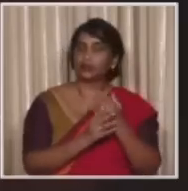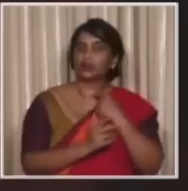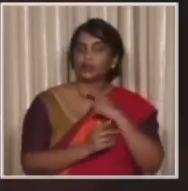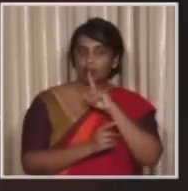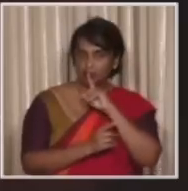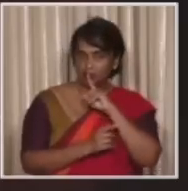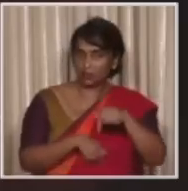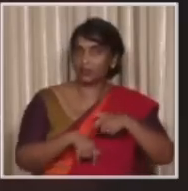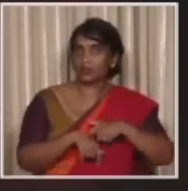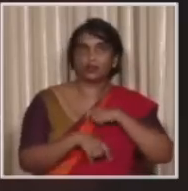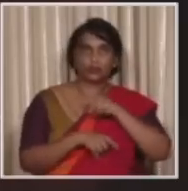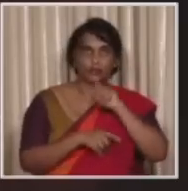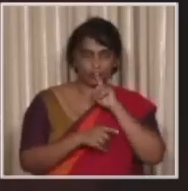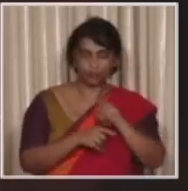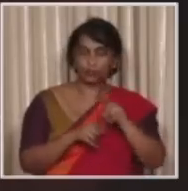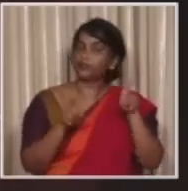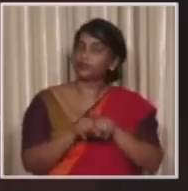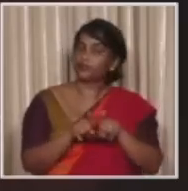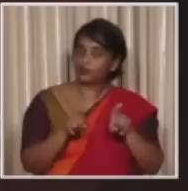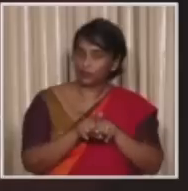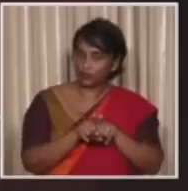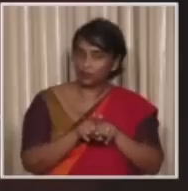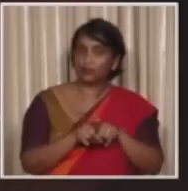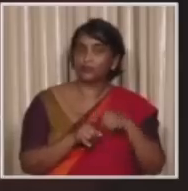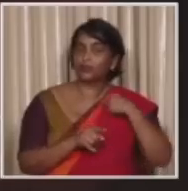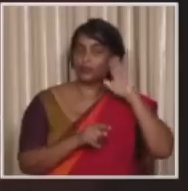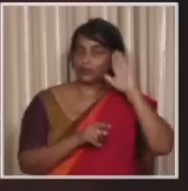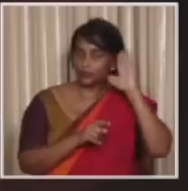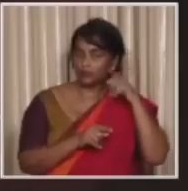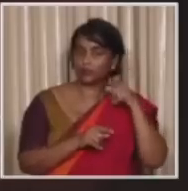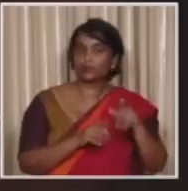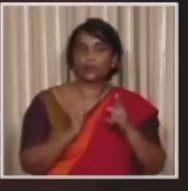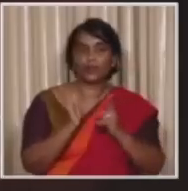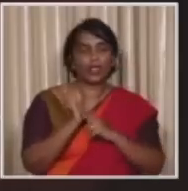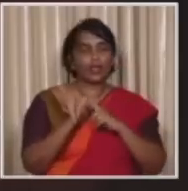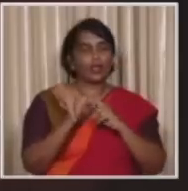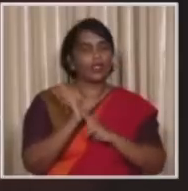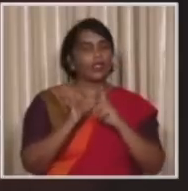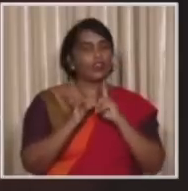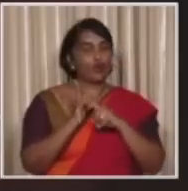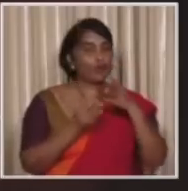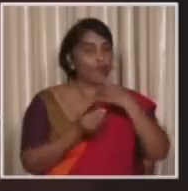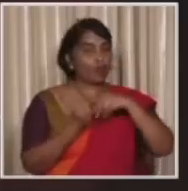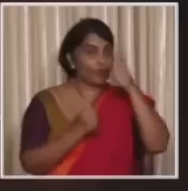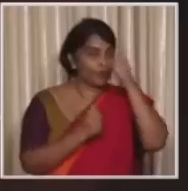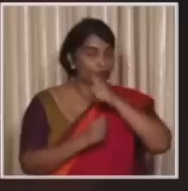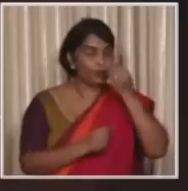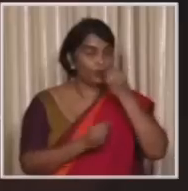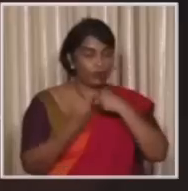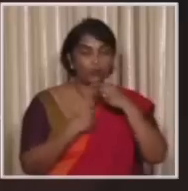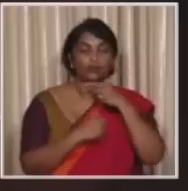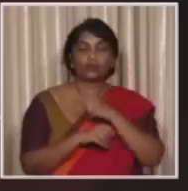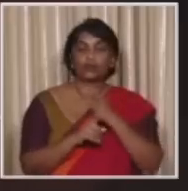මම මේ වෙලාවේ ඉල්ලා සිටිනවා. ඒ වගේම විශේෂයෙන්ම නැනෝ පොහොර වලින් හොරා කාපු